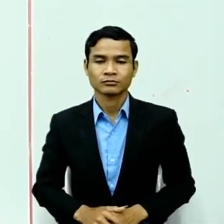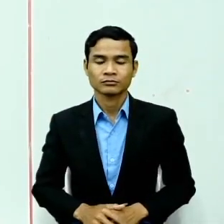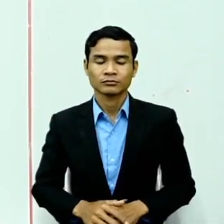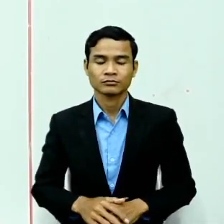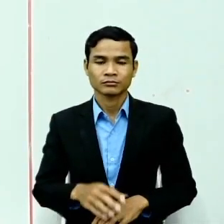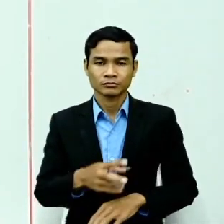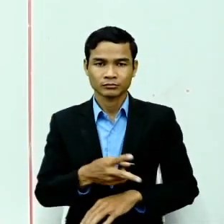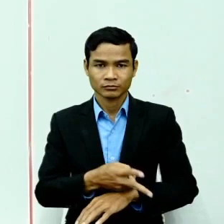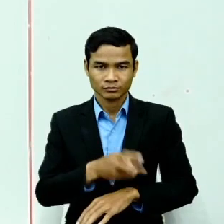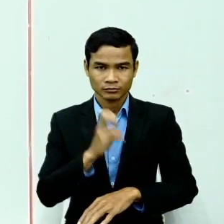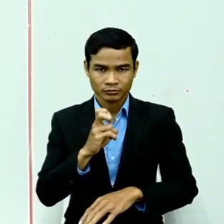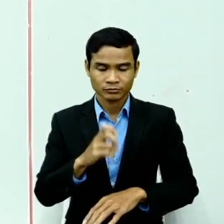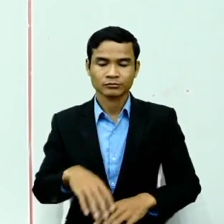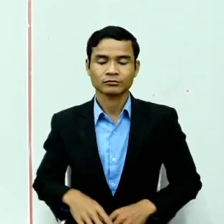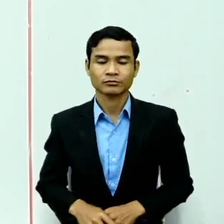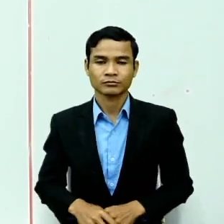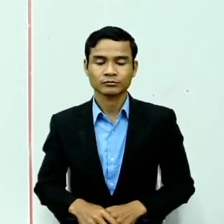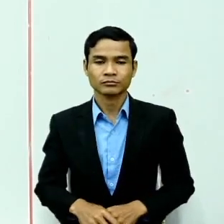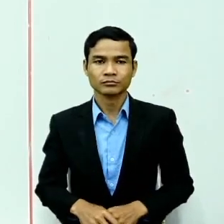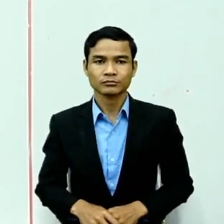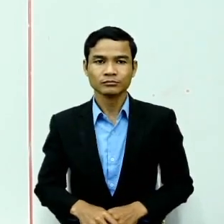cơm chảy